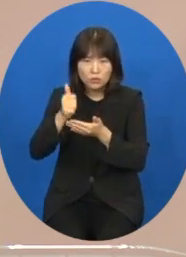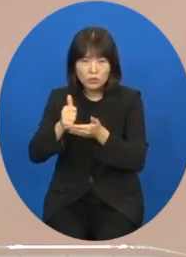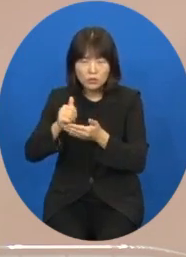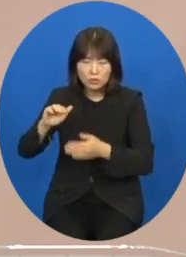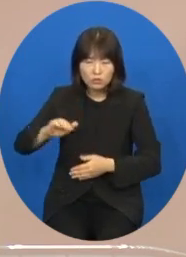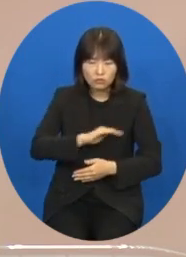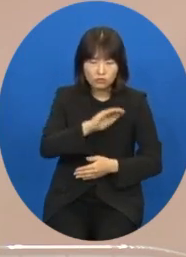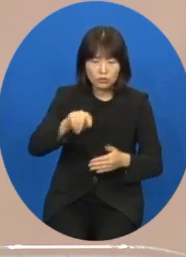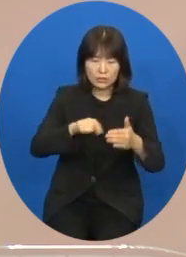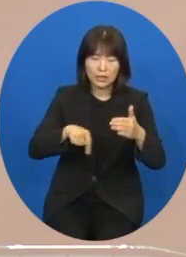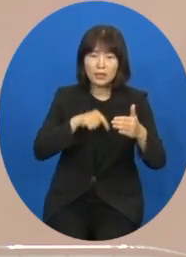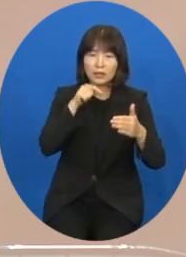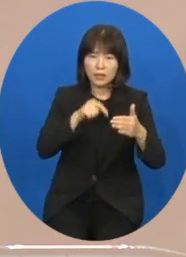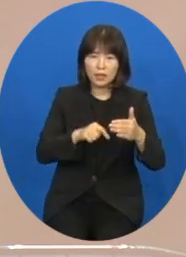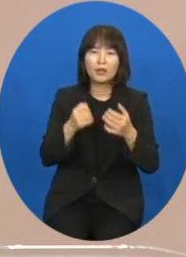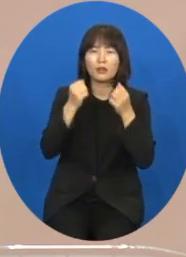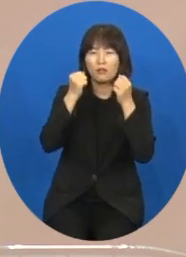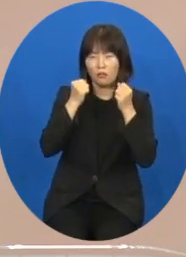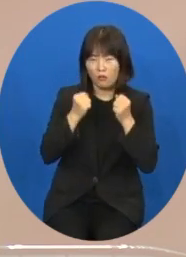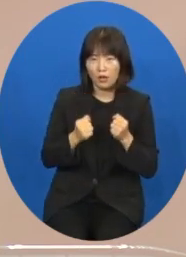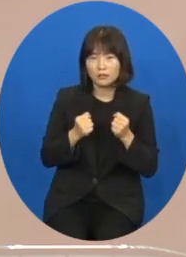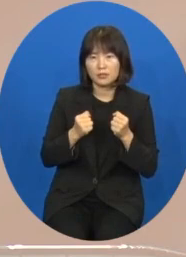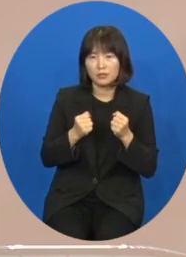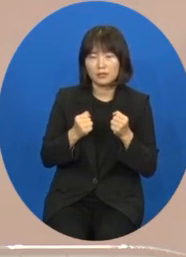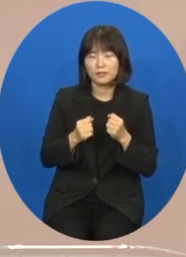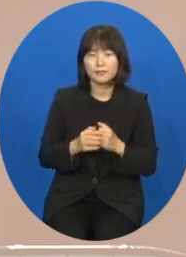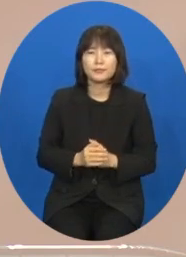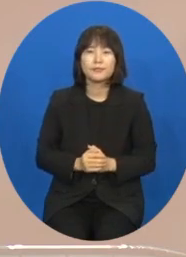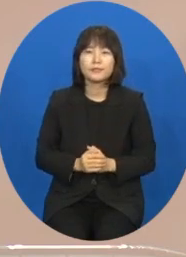우리 안에 거하신다는